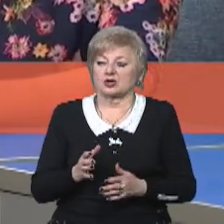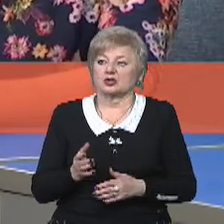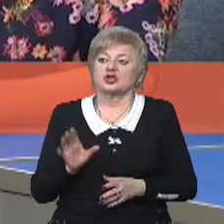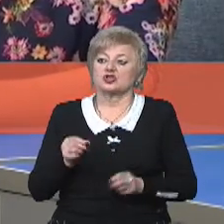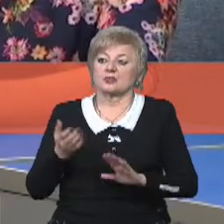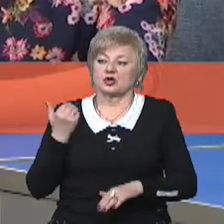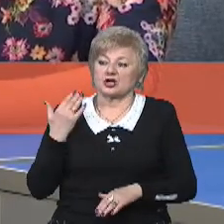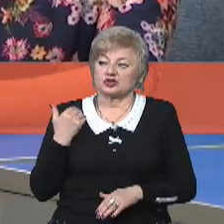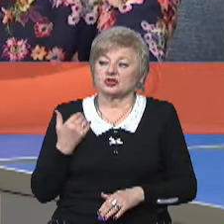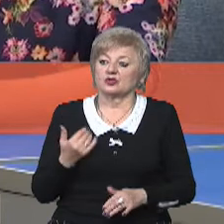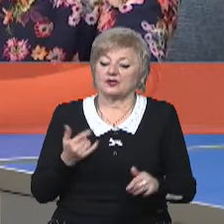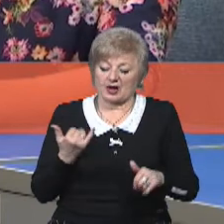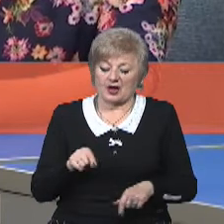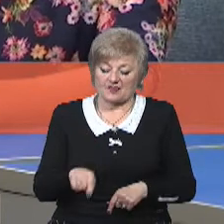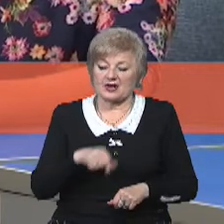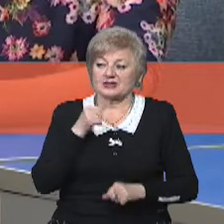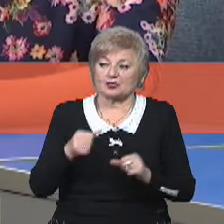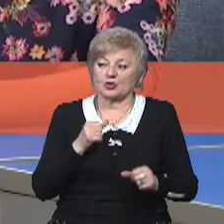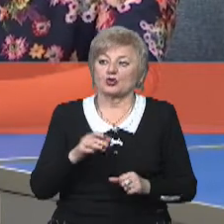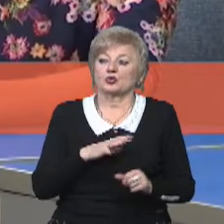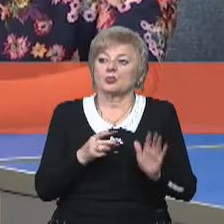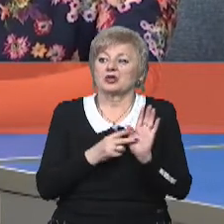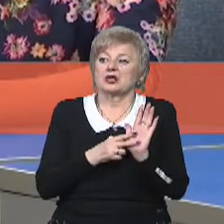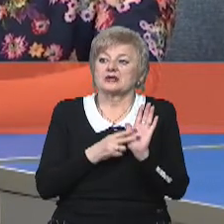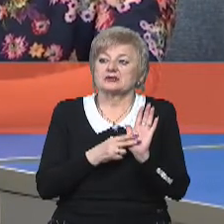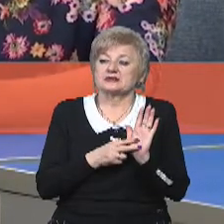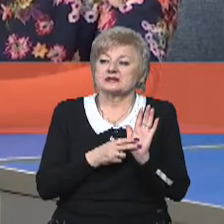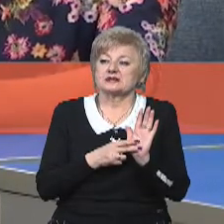зібрали? Цього року це було